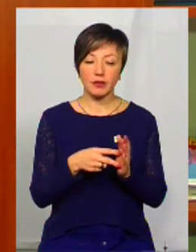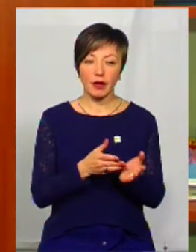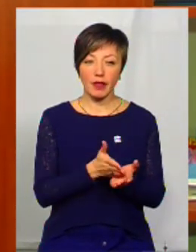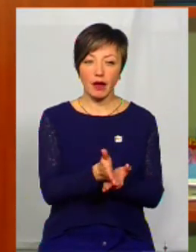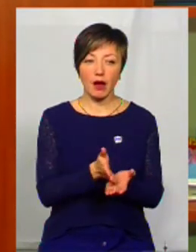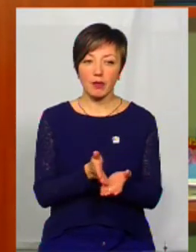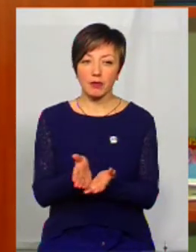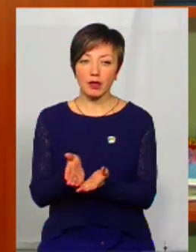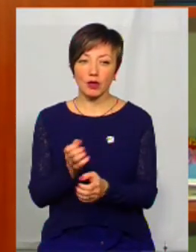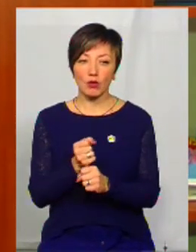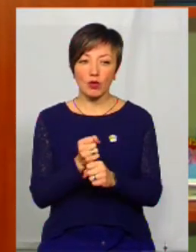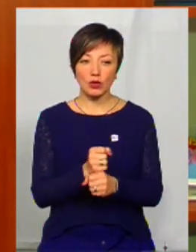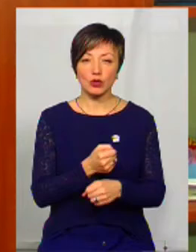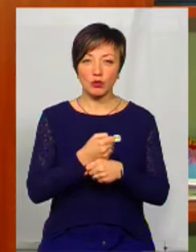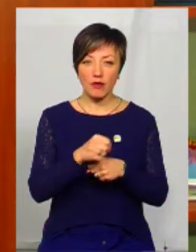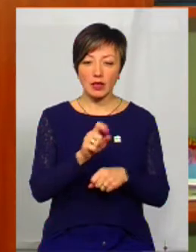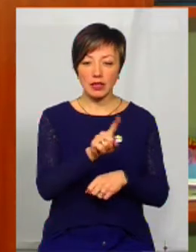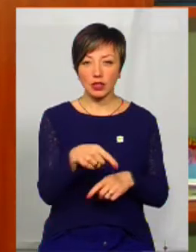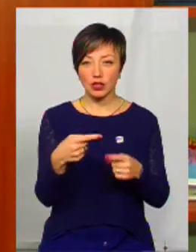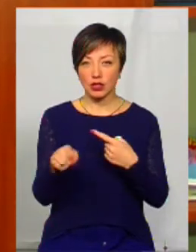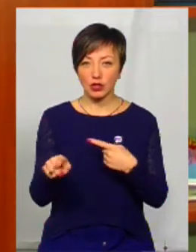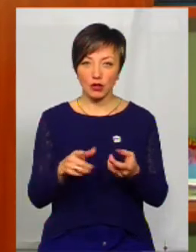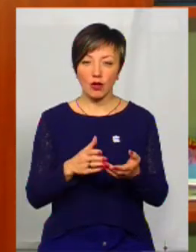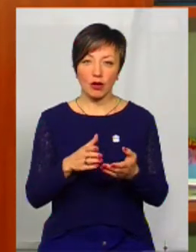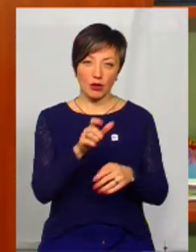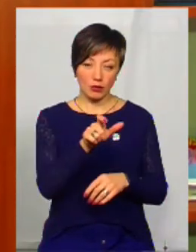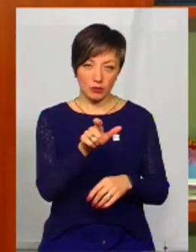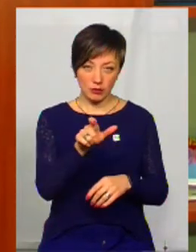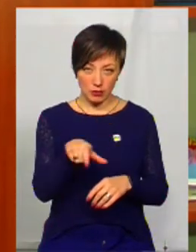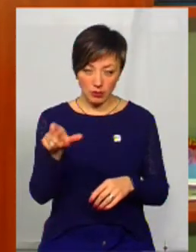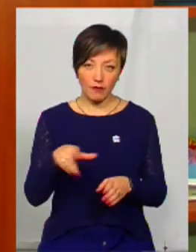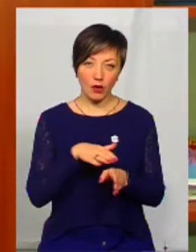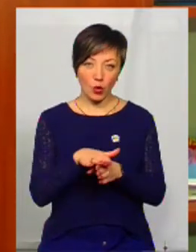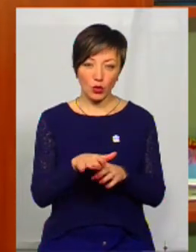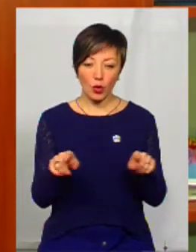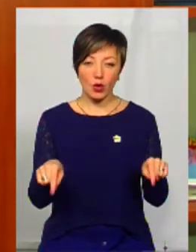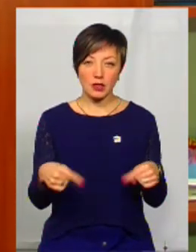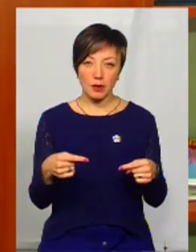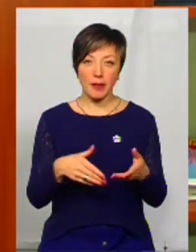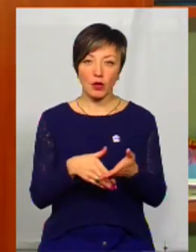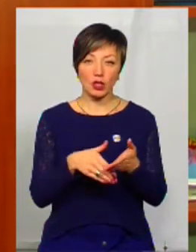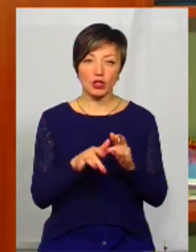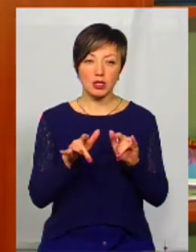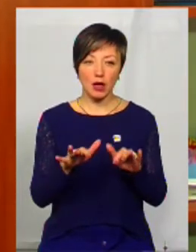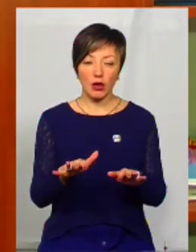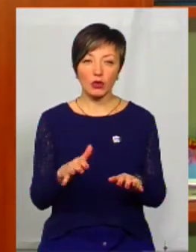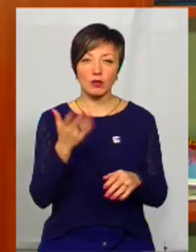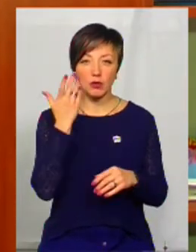напрямки роботи, які зобов'язують тих чи інших посадовців виконувати, що стосується організаційно-методичних заходів